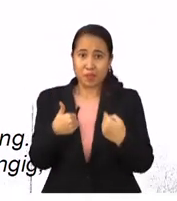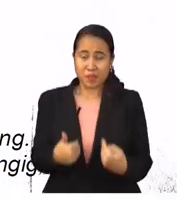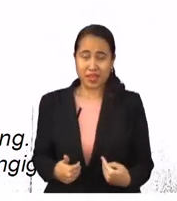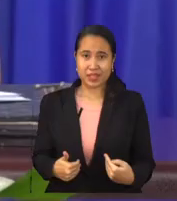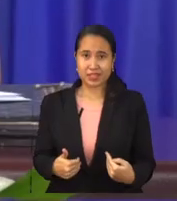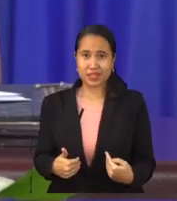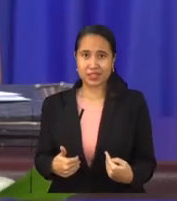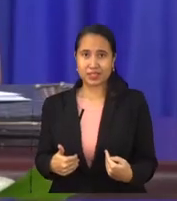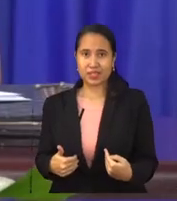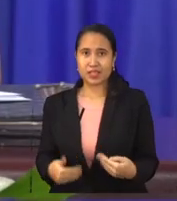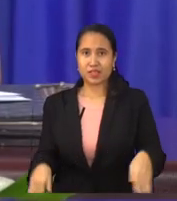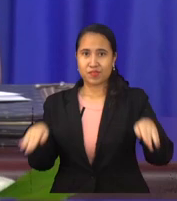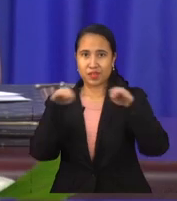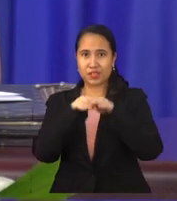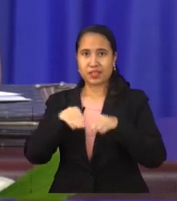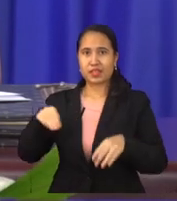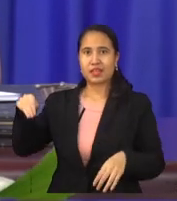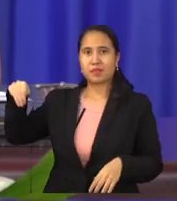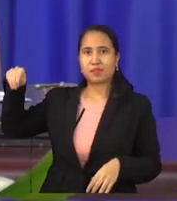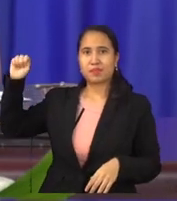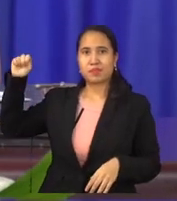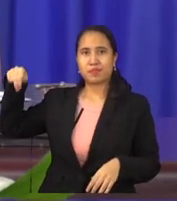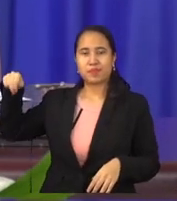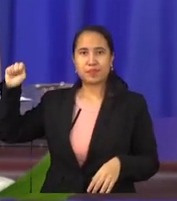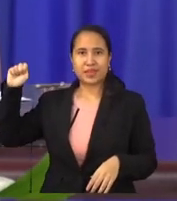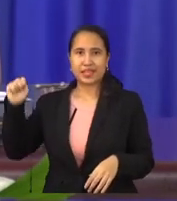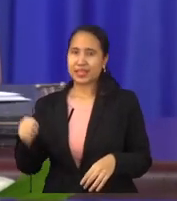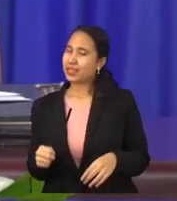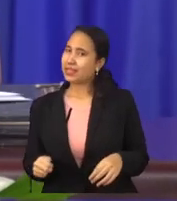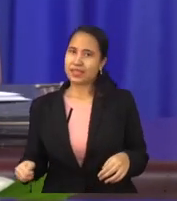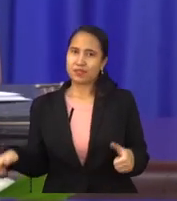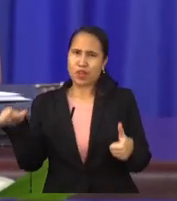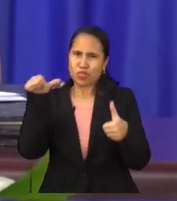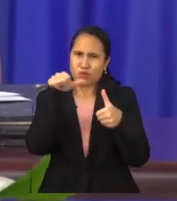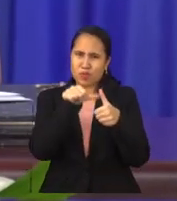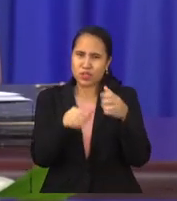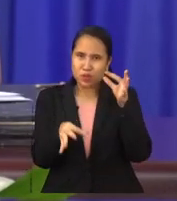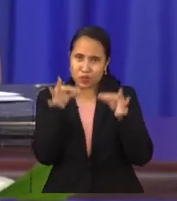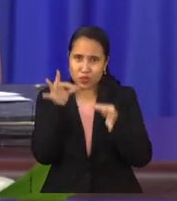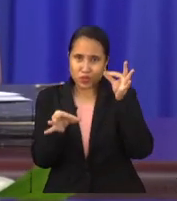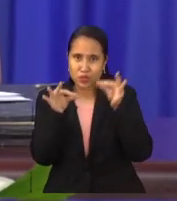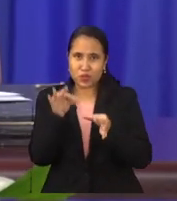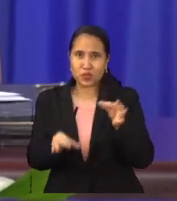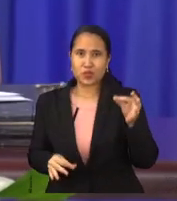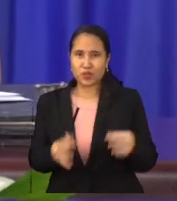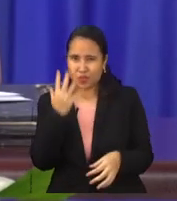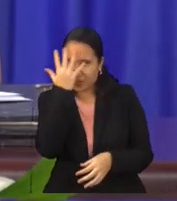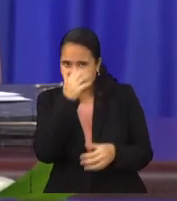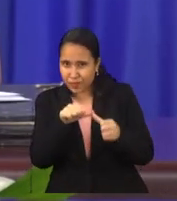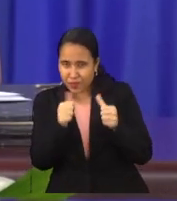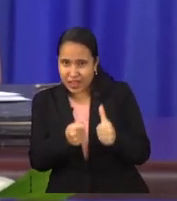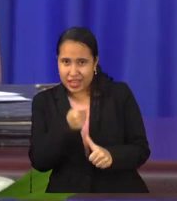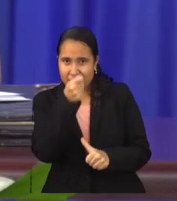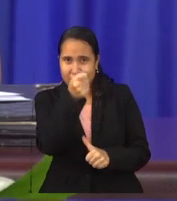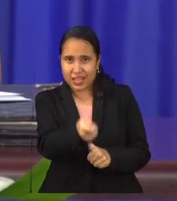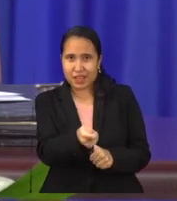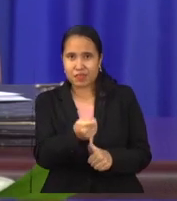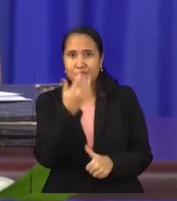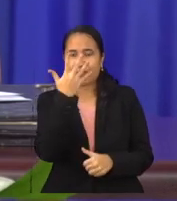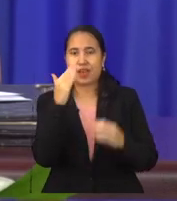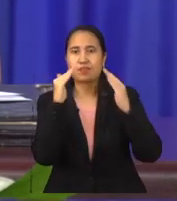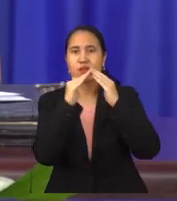Wenen in zaken het verdragenrecht niet van toepassing is op de toetsing van de amnestiewet van 5 april